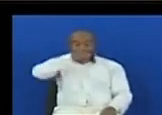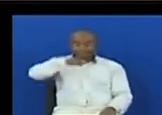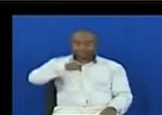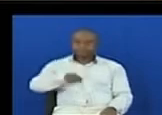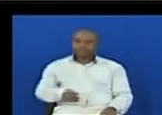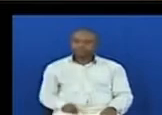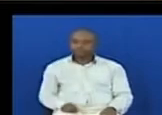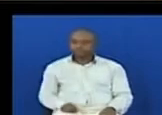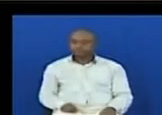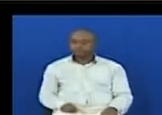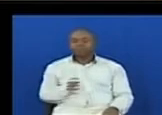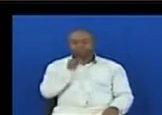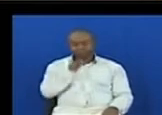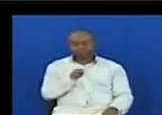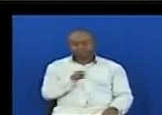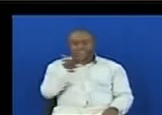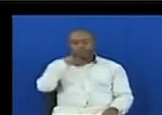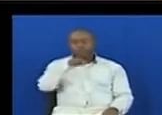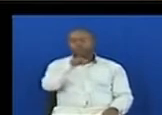Hoja muhimu sana